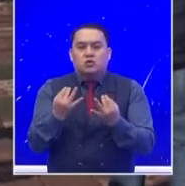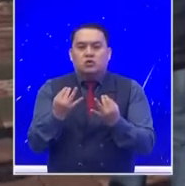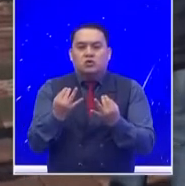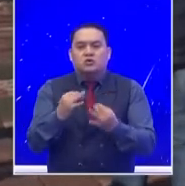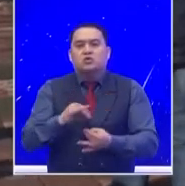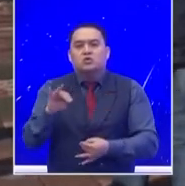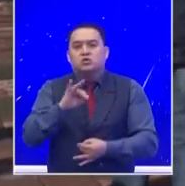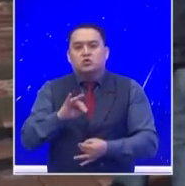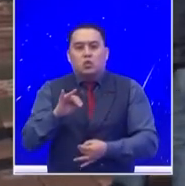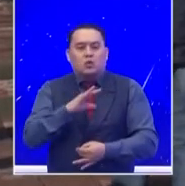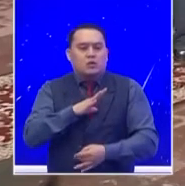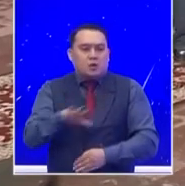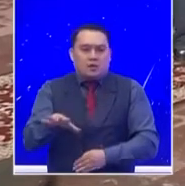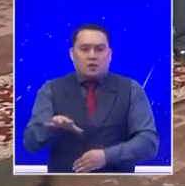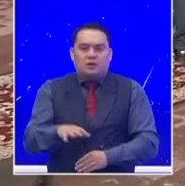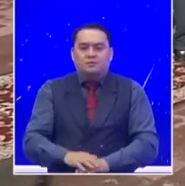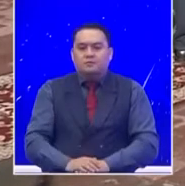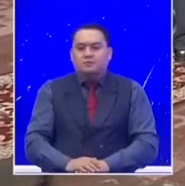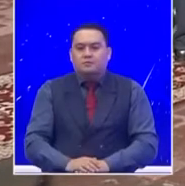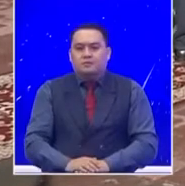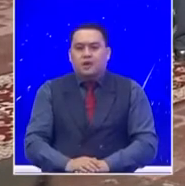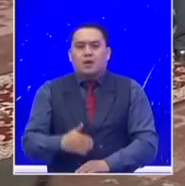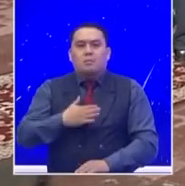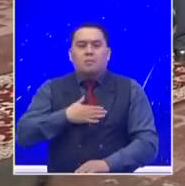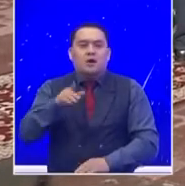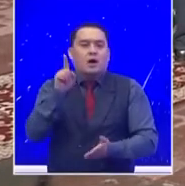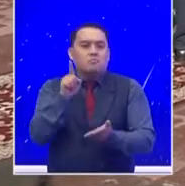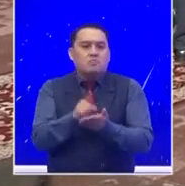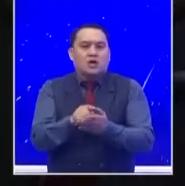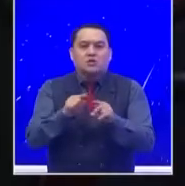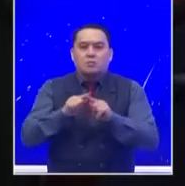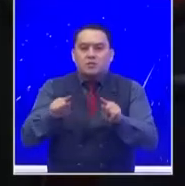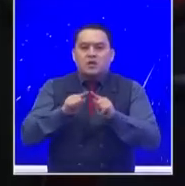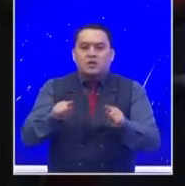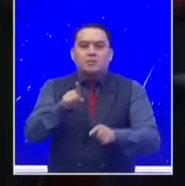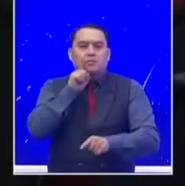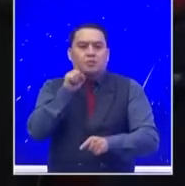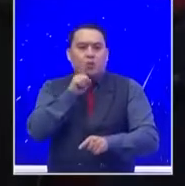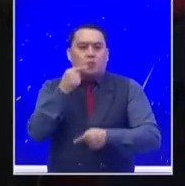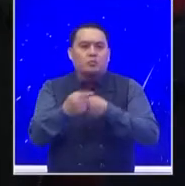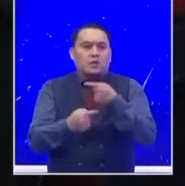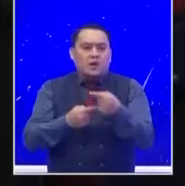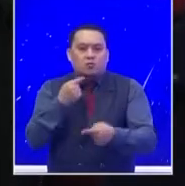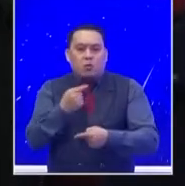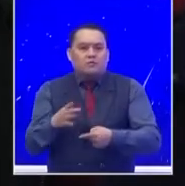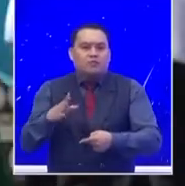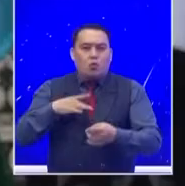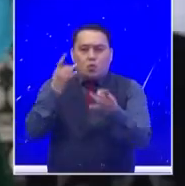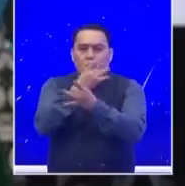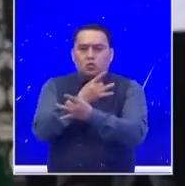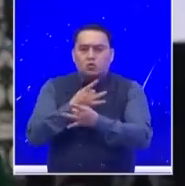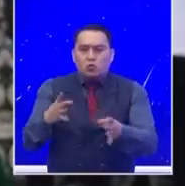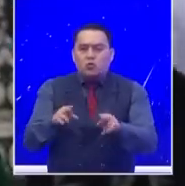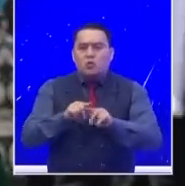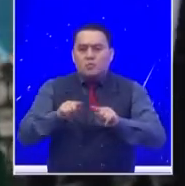в новейшей истории не было. Мы должны воспитывать молодежь на примерах наших предков, резюмировал Владимир Ли. У этнокультурного